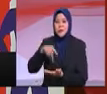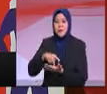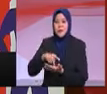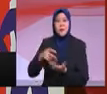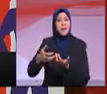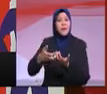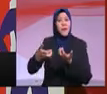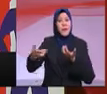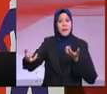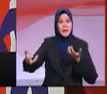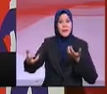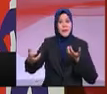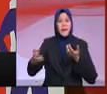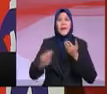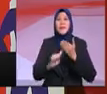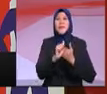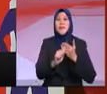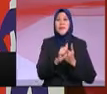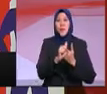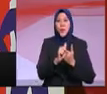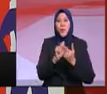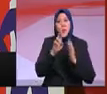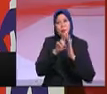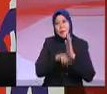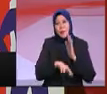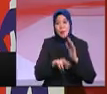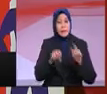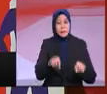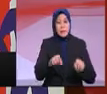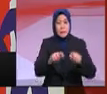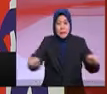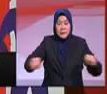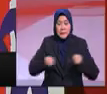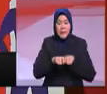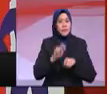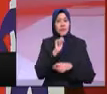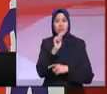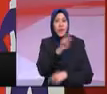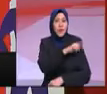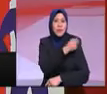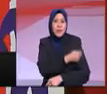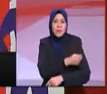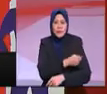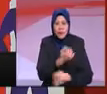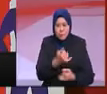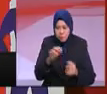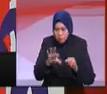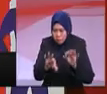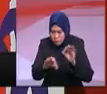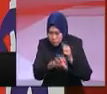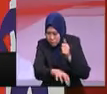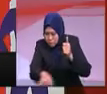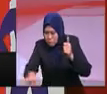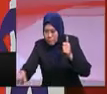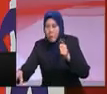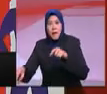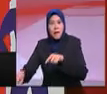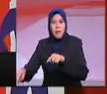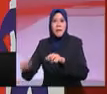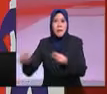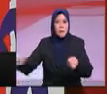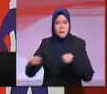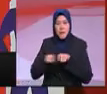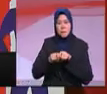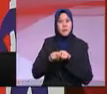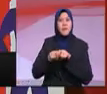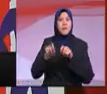dan rawatan risiko rendah. Iaitu bukan hospital tetapi tempat yang telah kita kenal pasti supaya kita boleh pantau dan juga